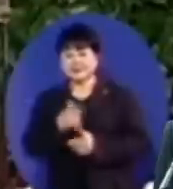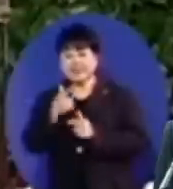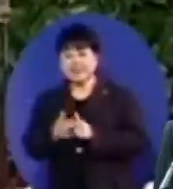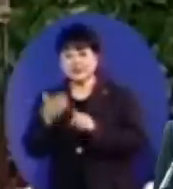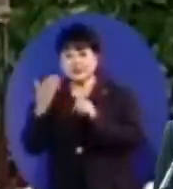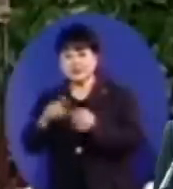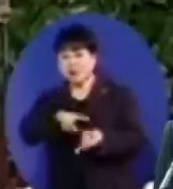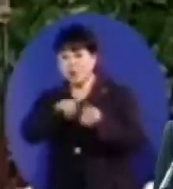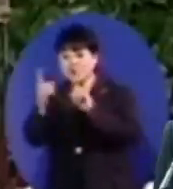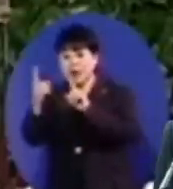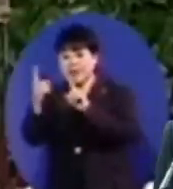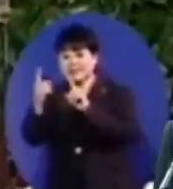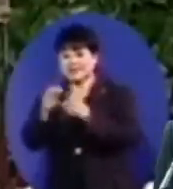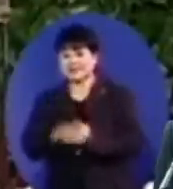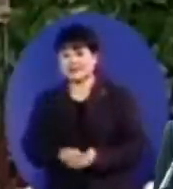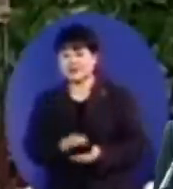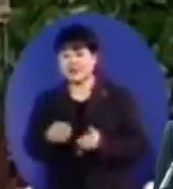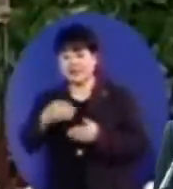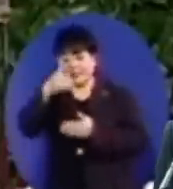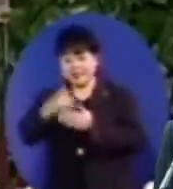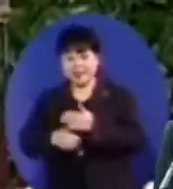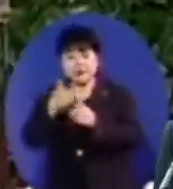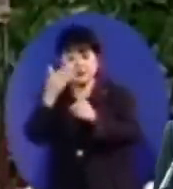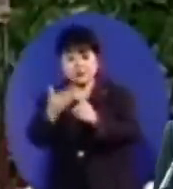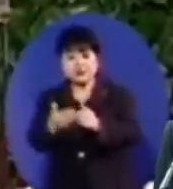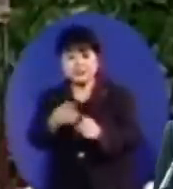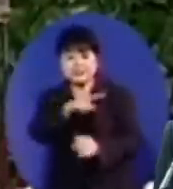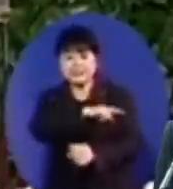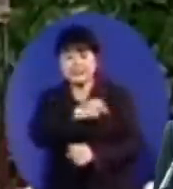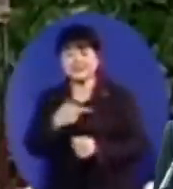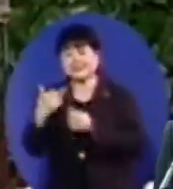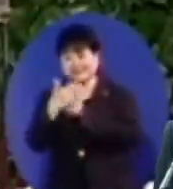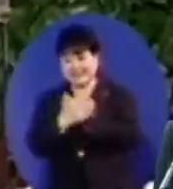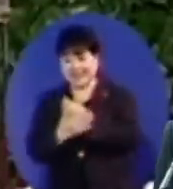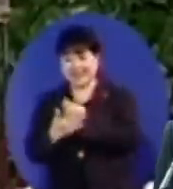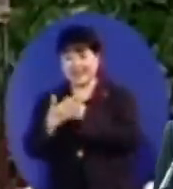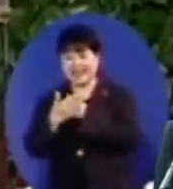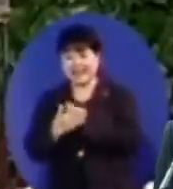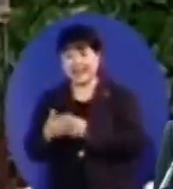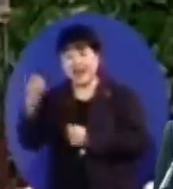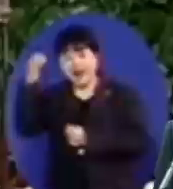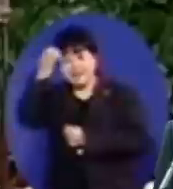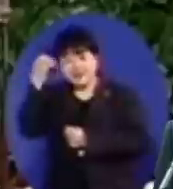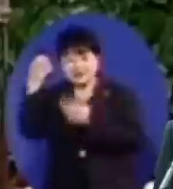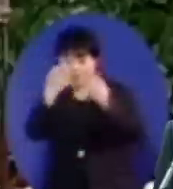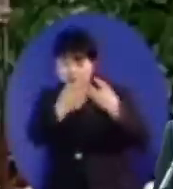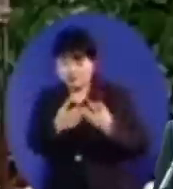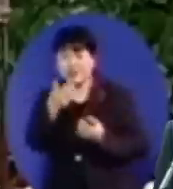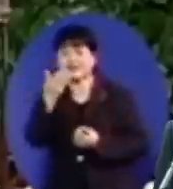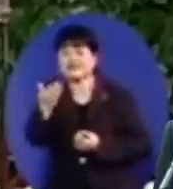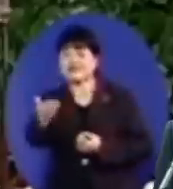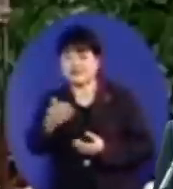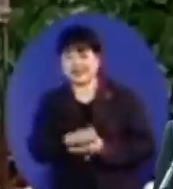예수님이 부활하셔서 우리에게 남겨주신 가장 큰 은혜가 성령 충만인 것입니다.